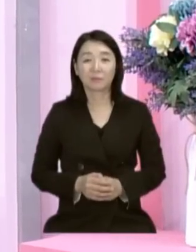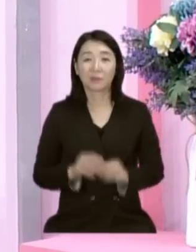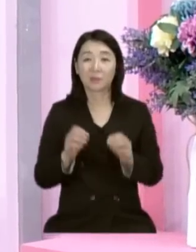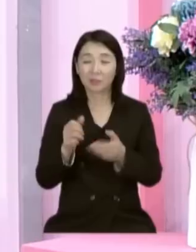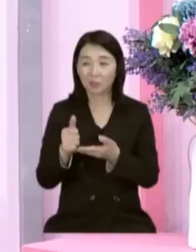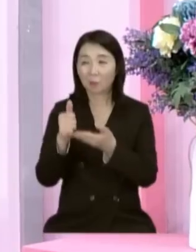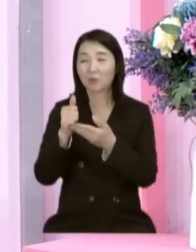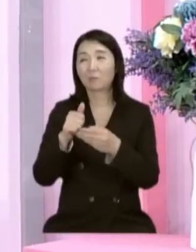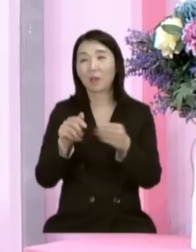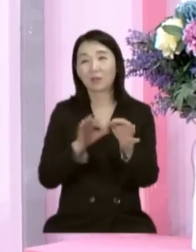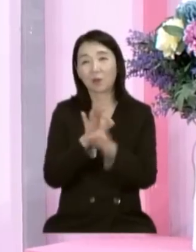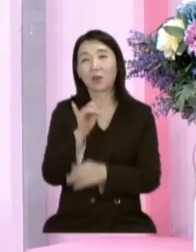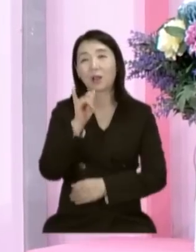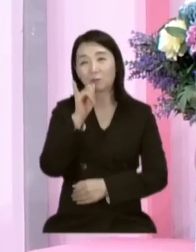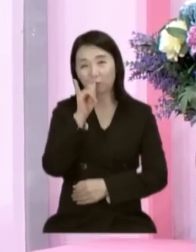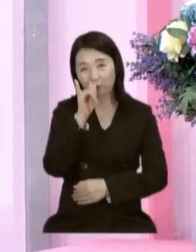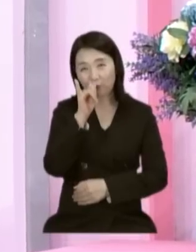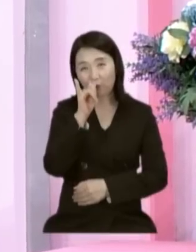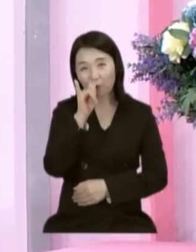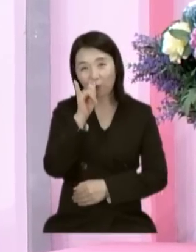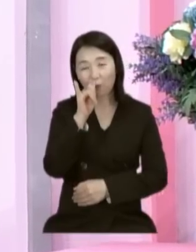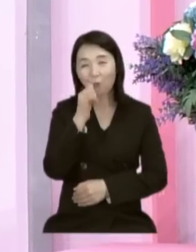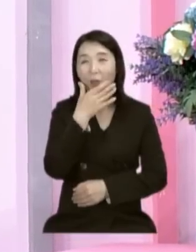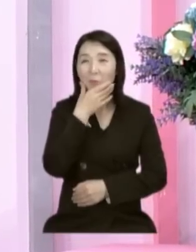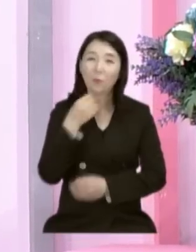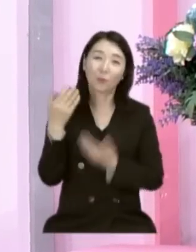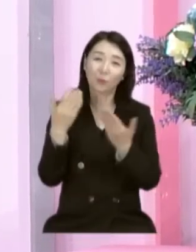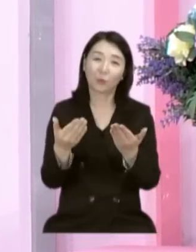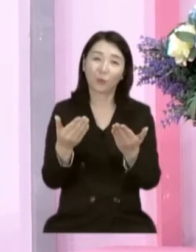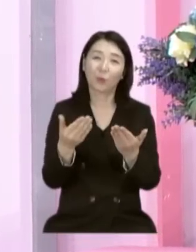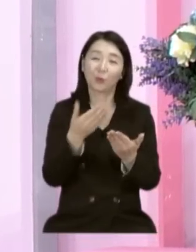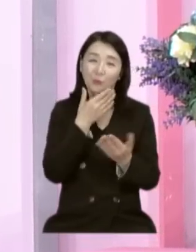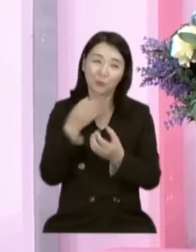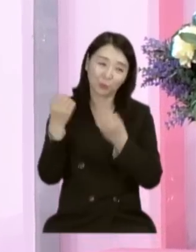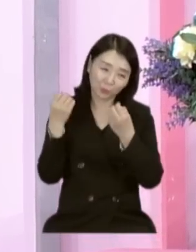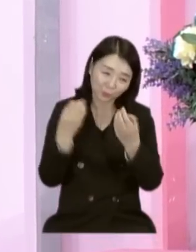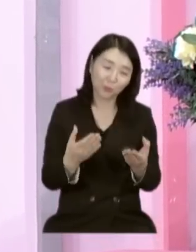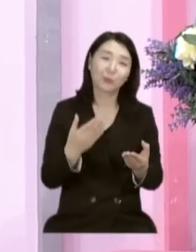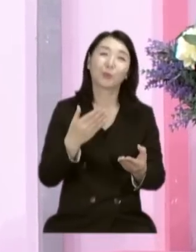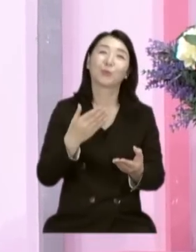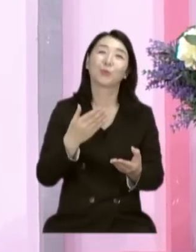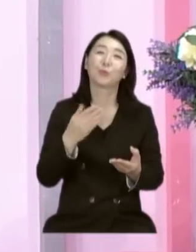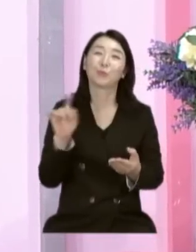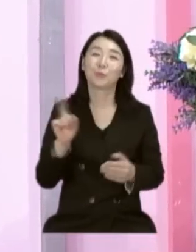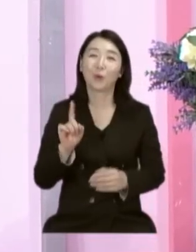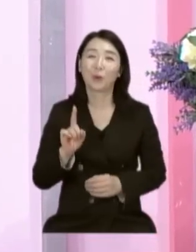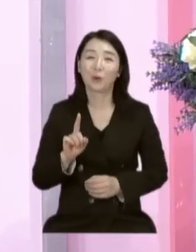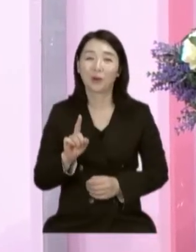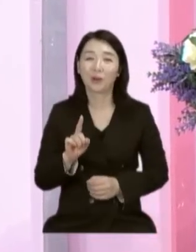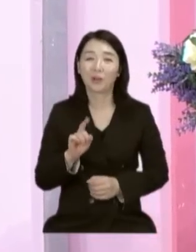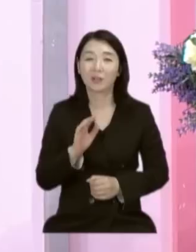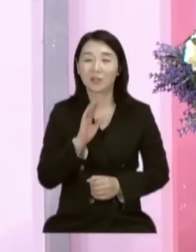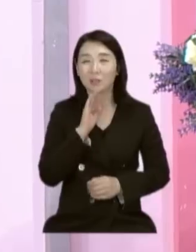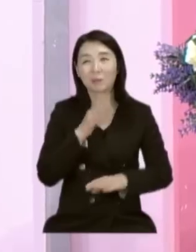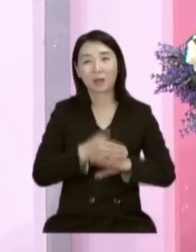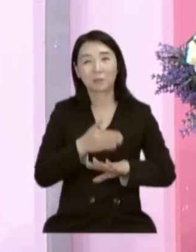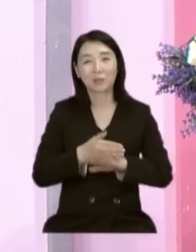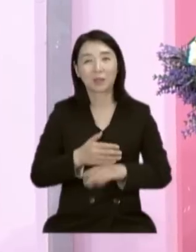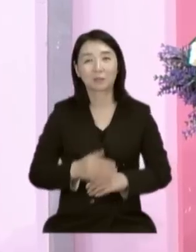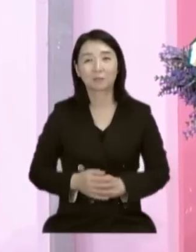섬김의 경영을 할 수 있도록 이렇게 복을 주시고 축복해 주신 것에 대해서는 정말 너무